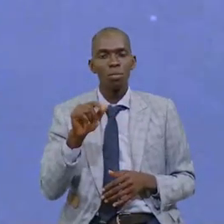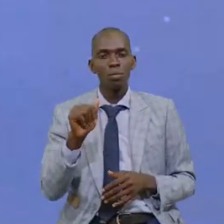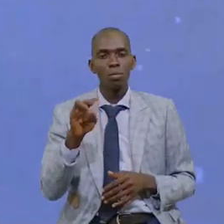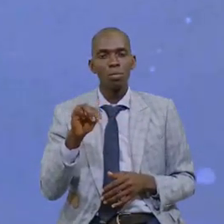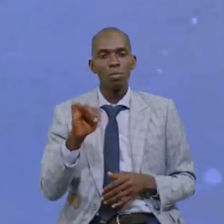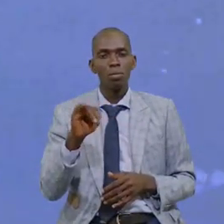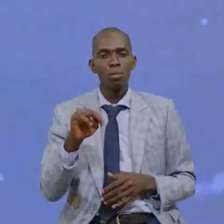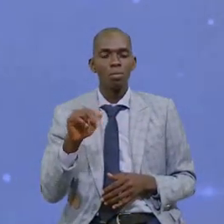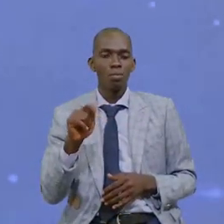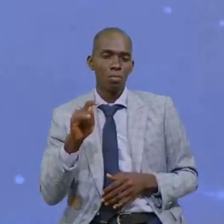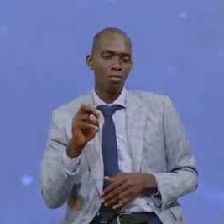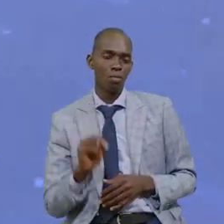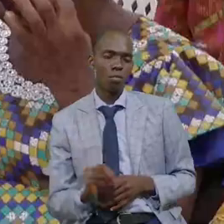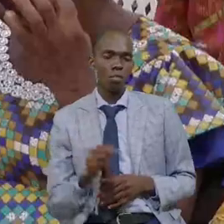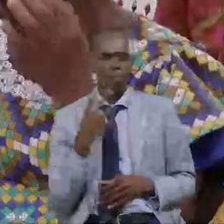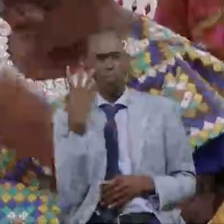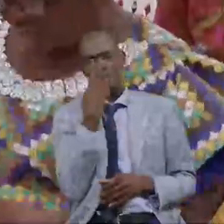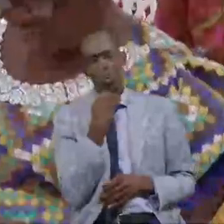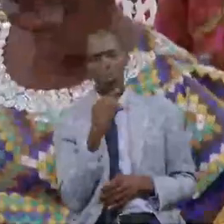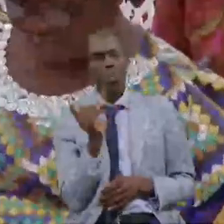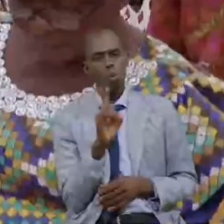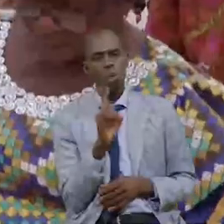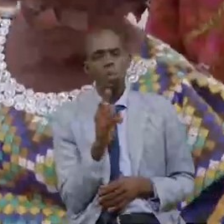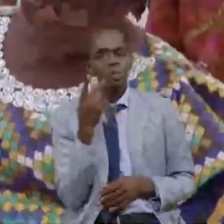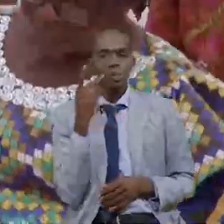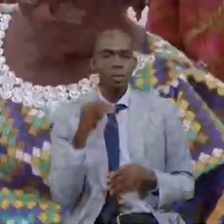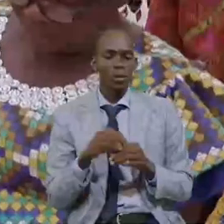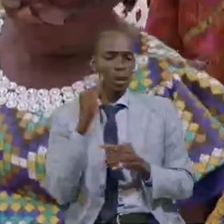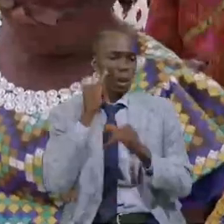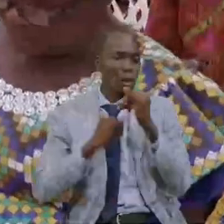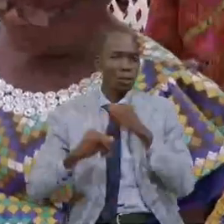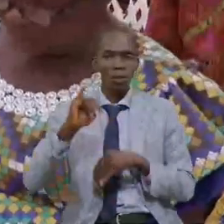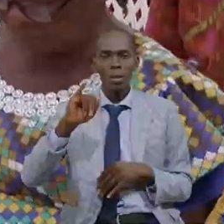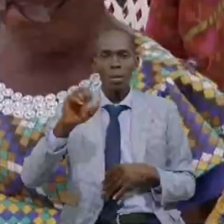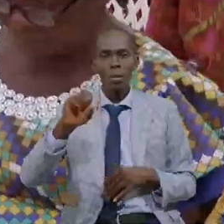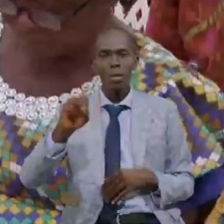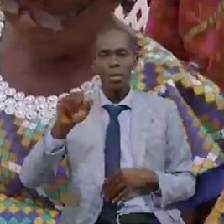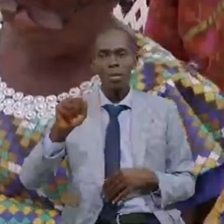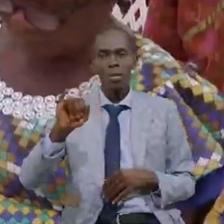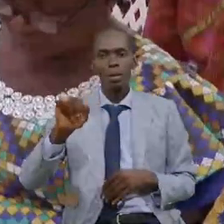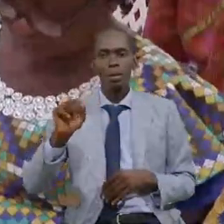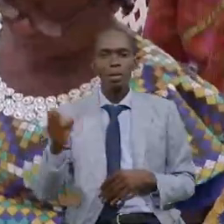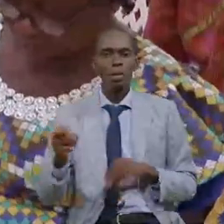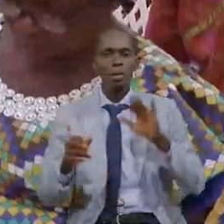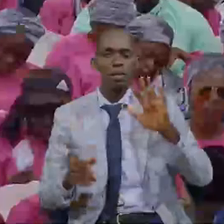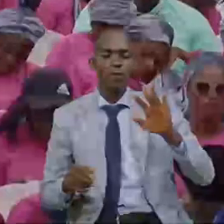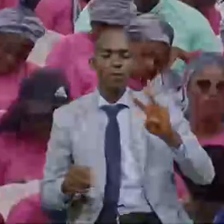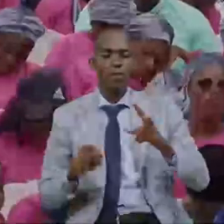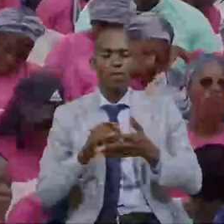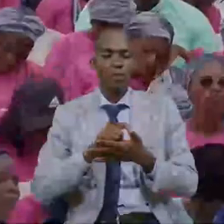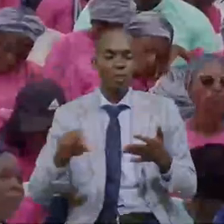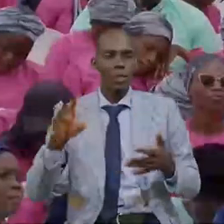Voyons Ésaïe chapitre 52, verset 7. Ésaïe 52, verset 7. Il